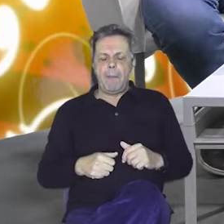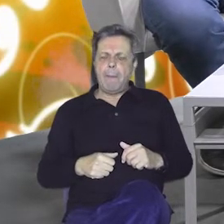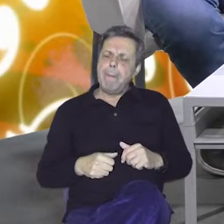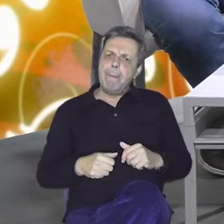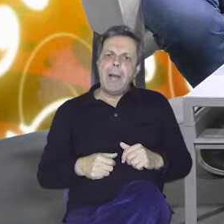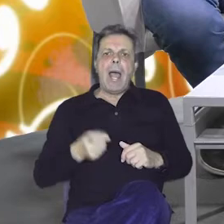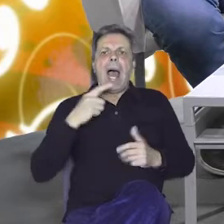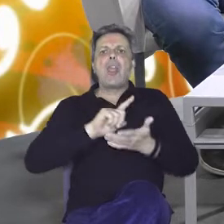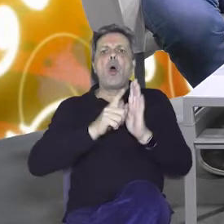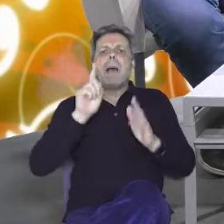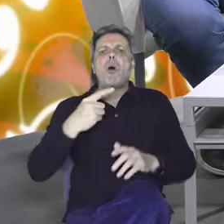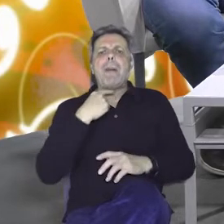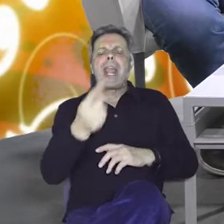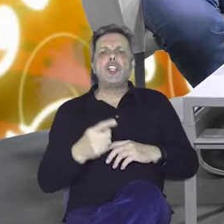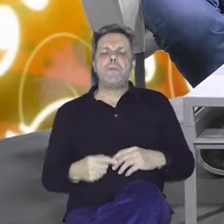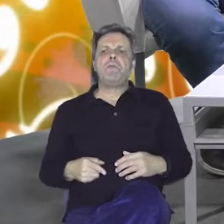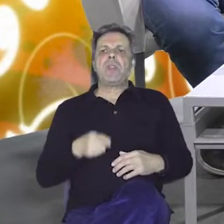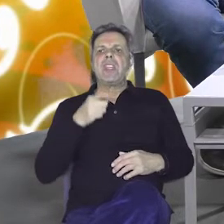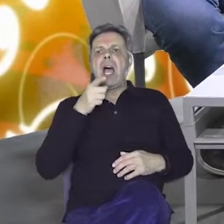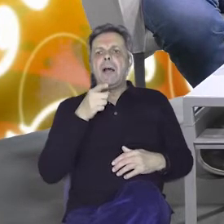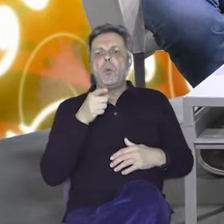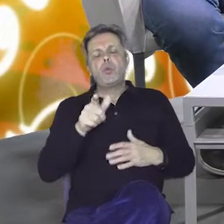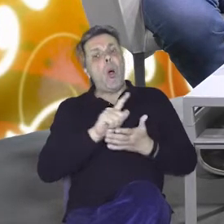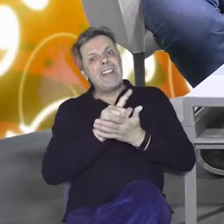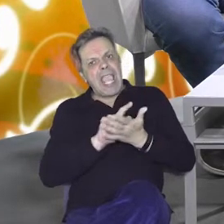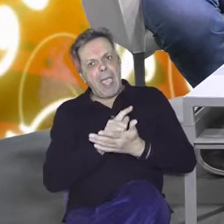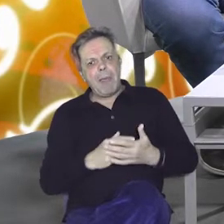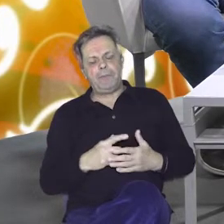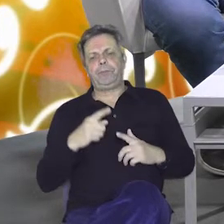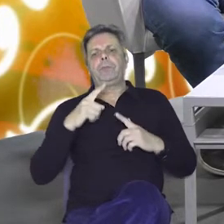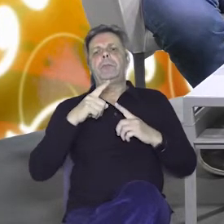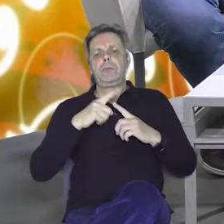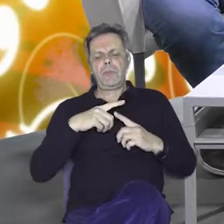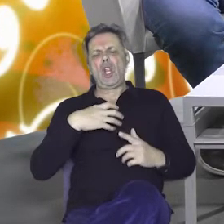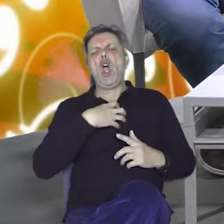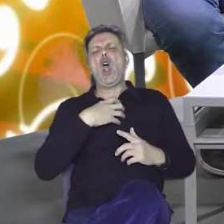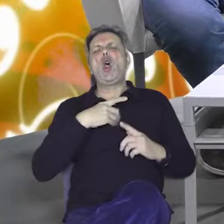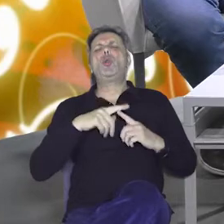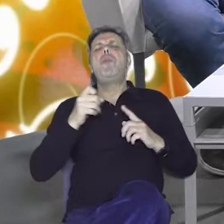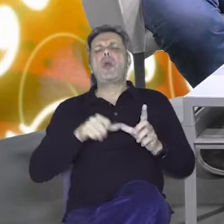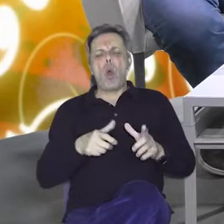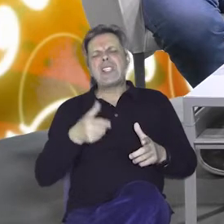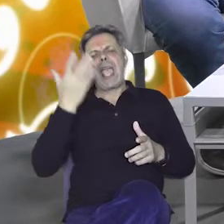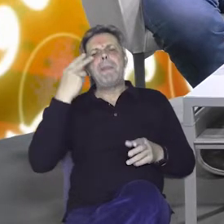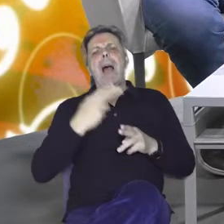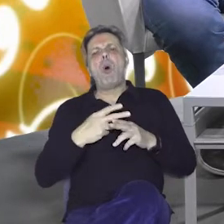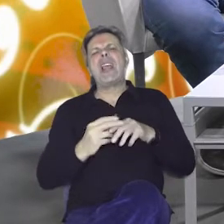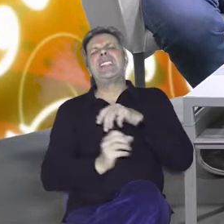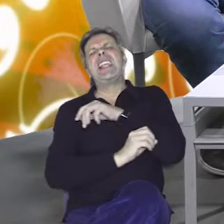odmah moram reći da u to vrijeme o tuberkulozi se govorilo kao o bolesti